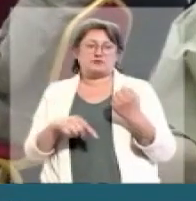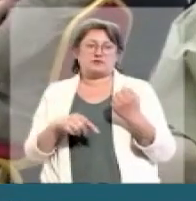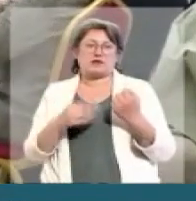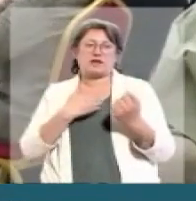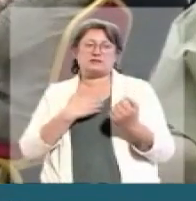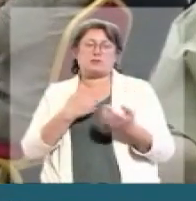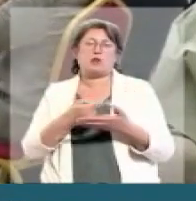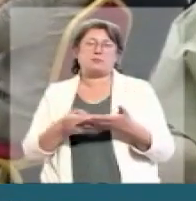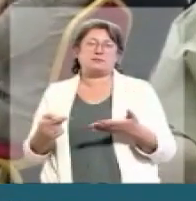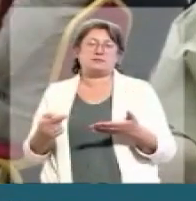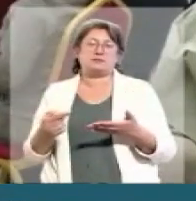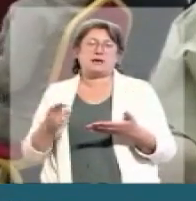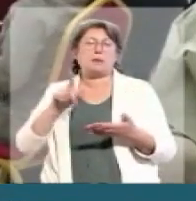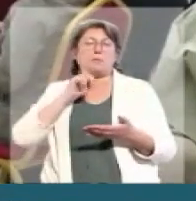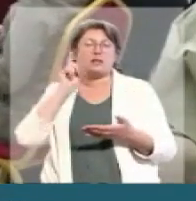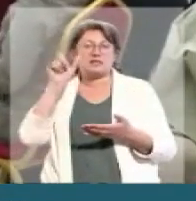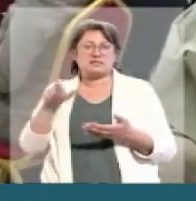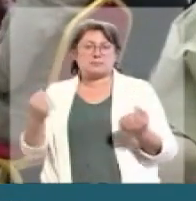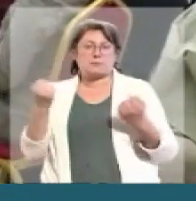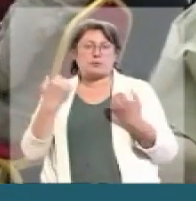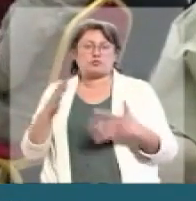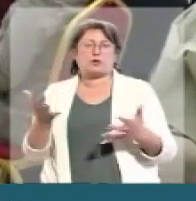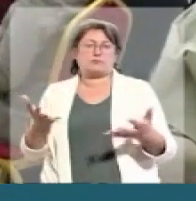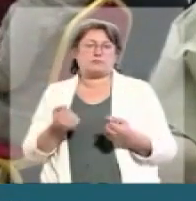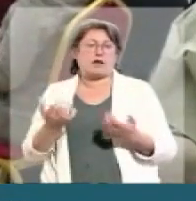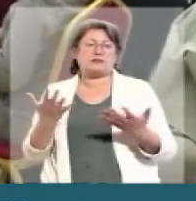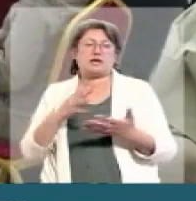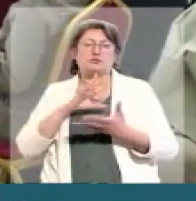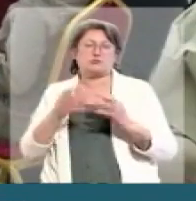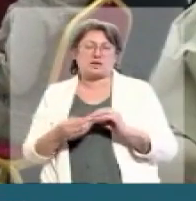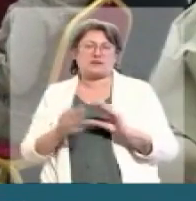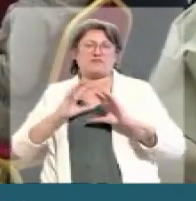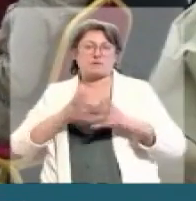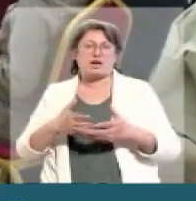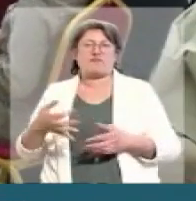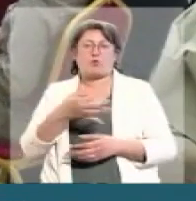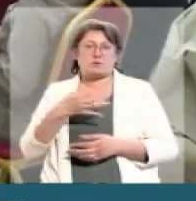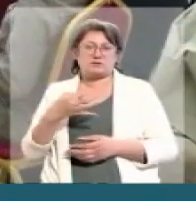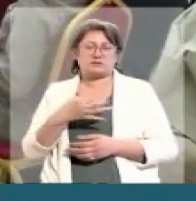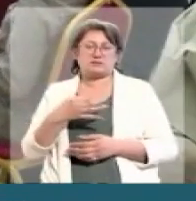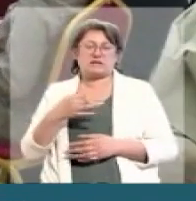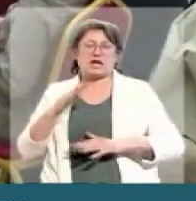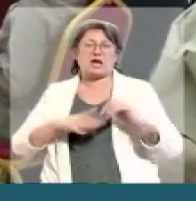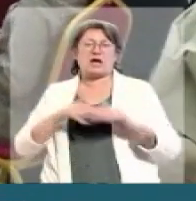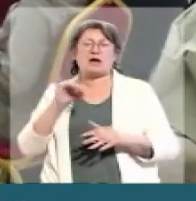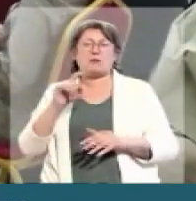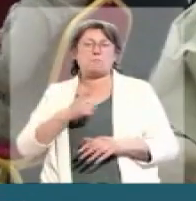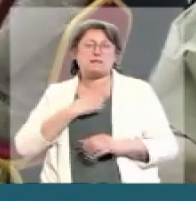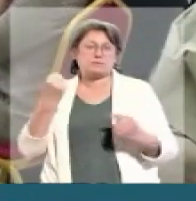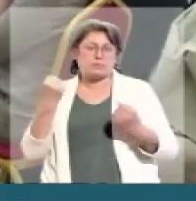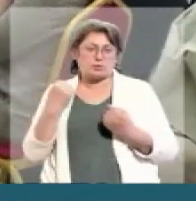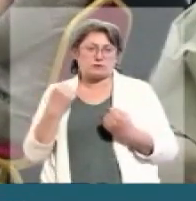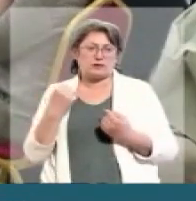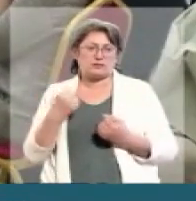мы хотим отметить молодых спортсменов, которые уже достигли каких-то результатов в мире, в области, разрядников, мастеров